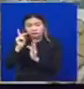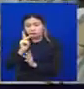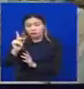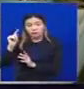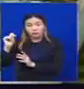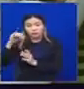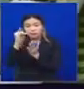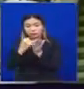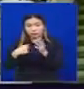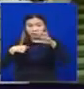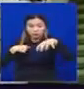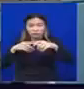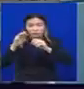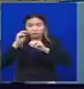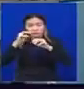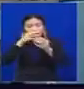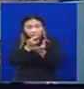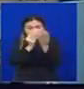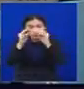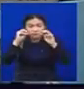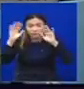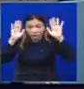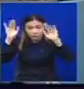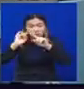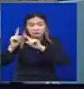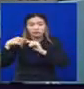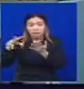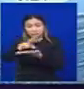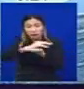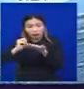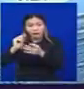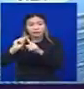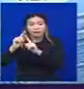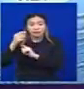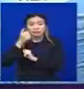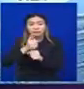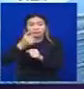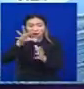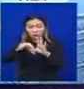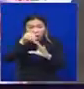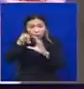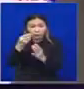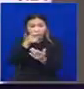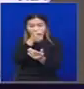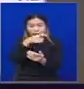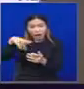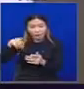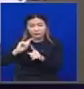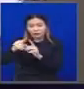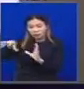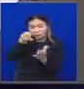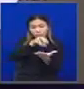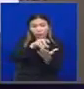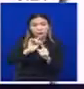จังหวัดศูนย์ศึกษาประชาธิปไตยโรงเรียนมัธยมศึกษาและมหาวิทยาลัยหรือสามารถดาวน์โหลดแอปพลิเคชันฉลาดรู้ประชามติ